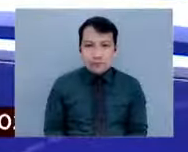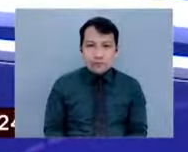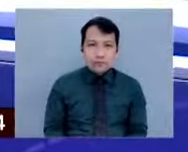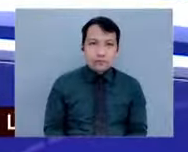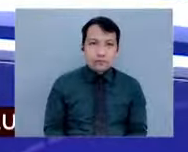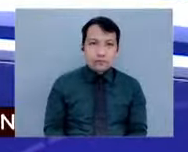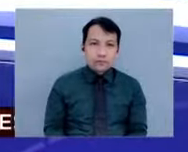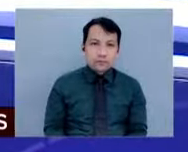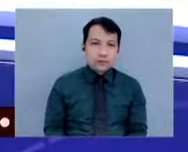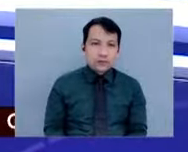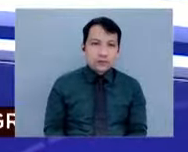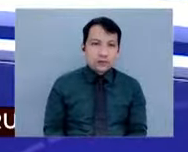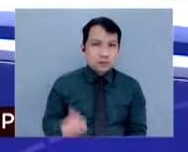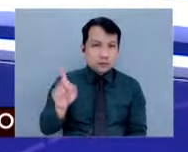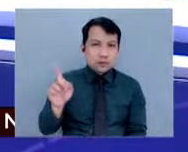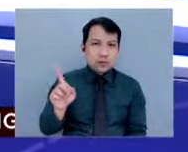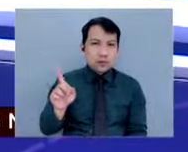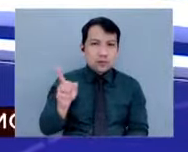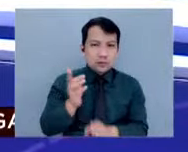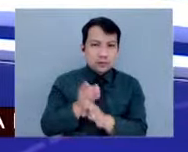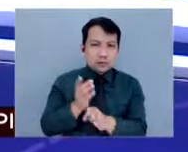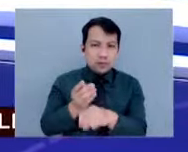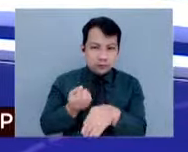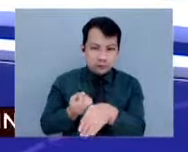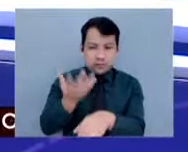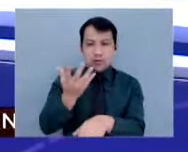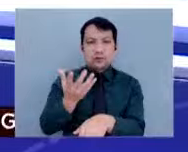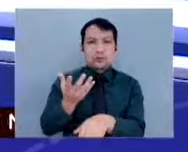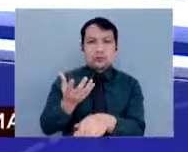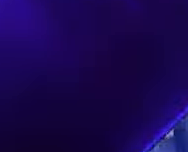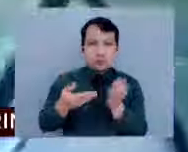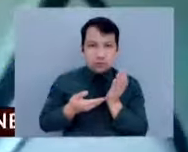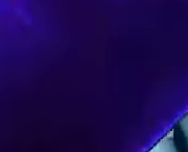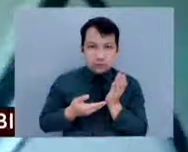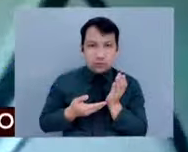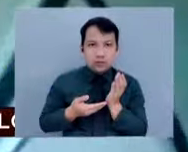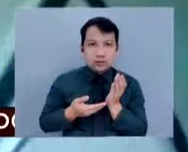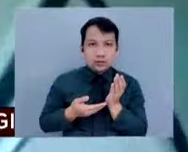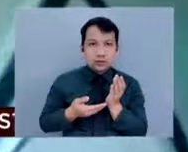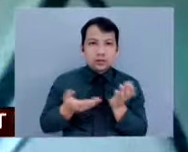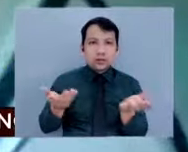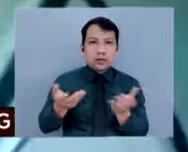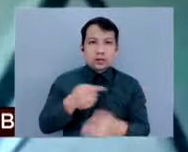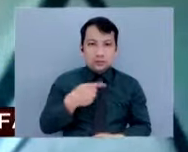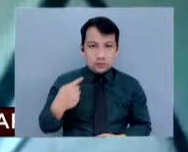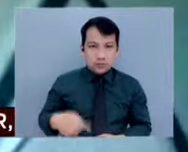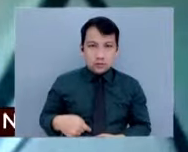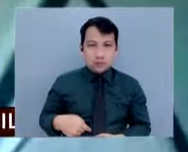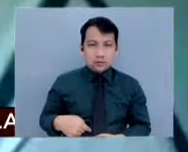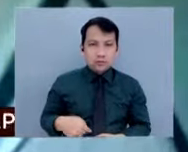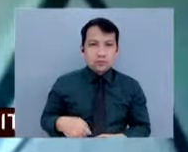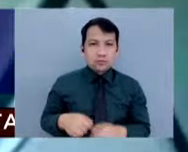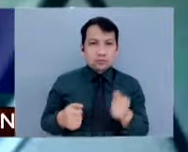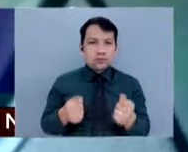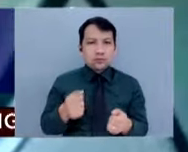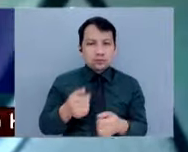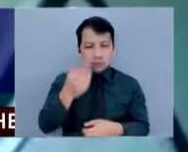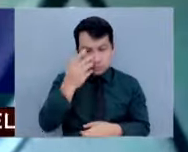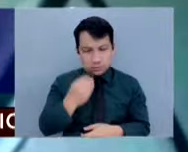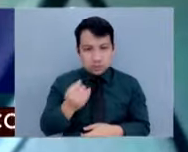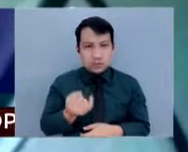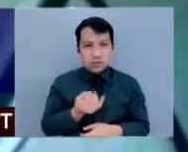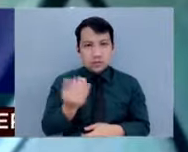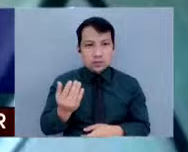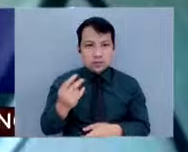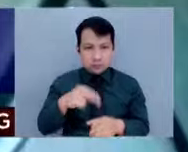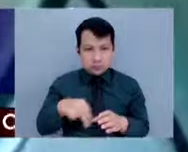Sumabog at nagliab ang power bank na dala ng isang pasahero ng bus sa China. Sa video na yan, makikitang natutulog ang ilang pasahero nang